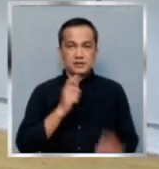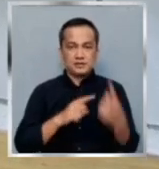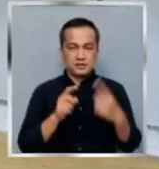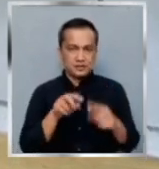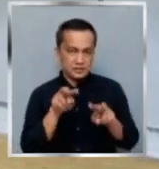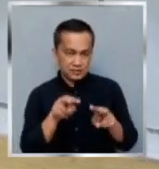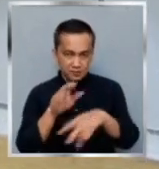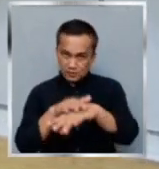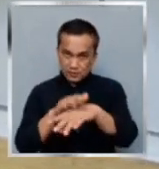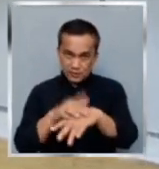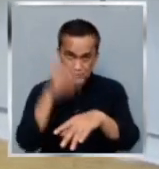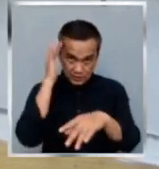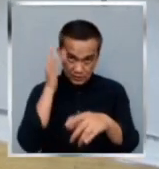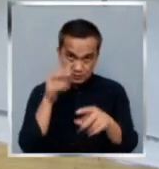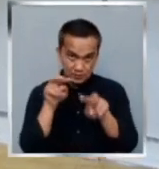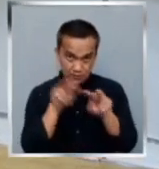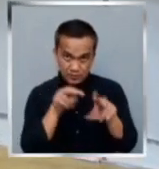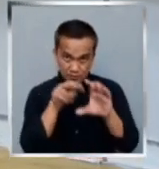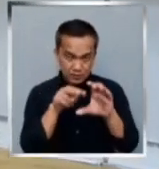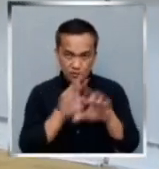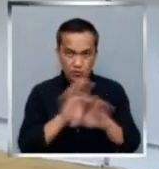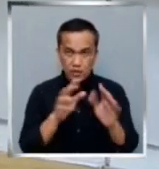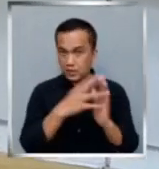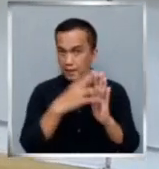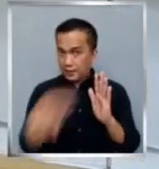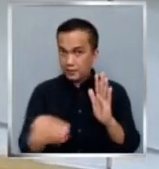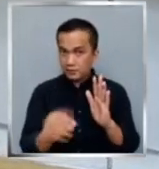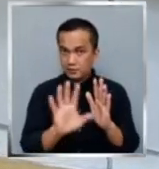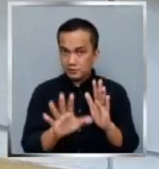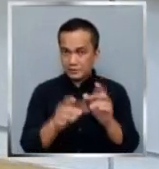pong gagayahin ang kanilang napaka-peligrosong ritual.